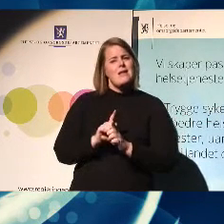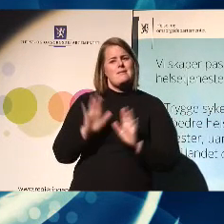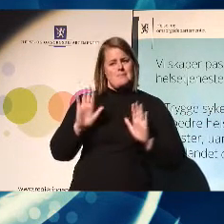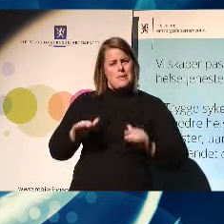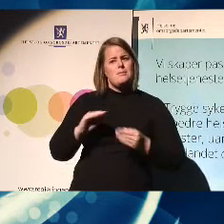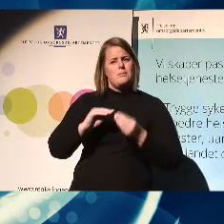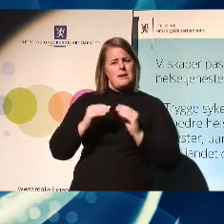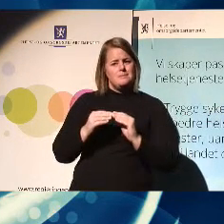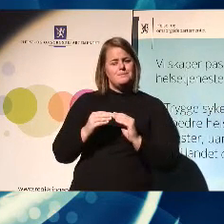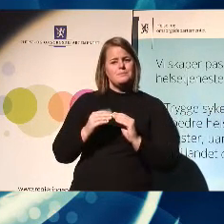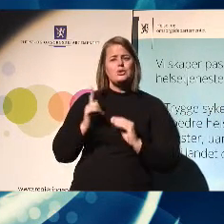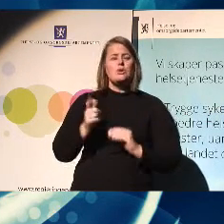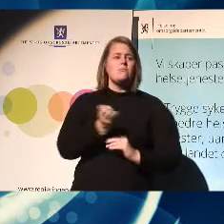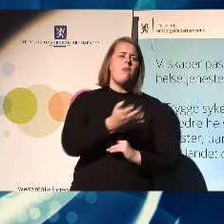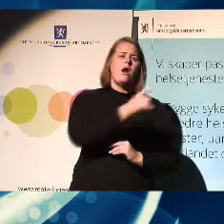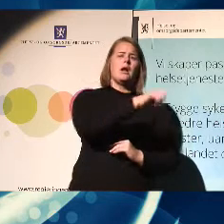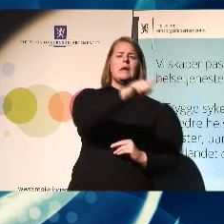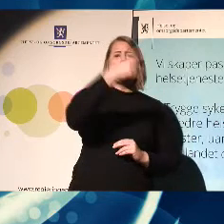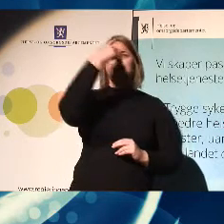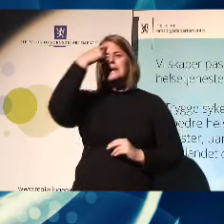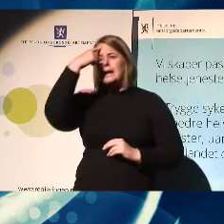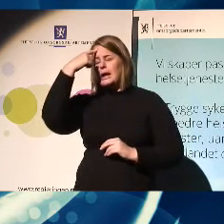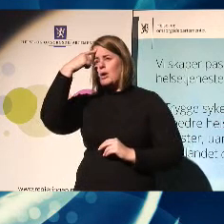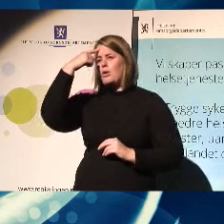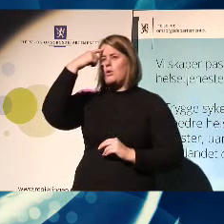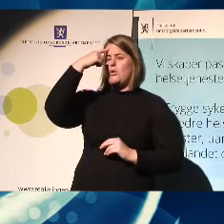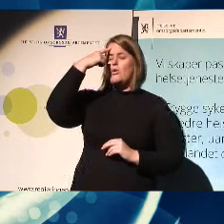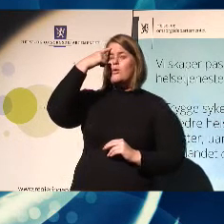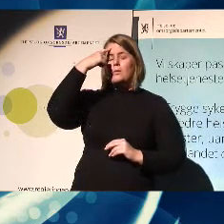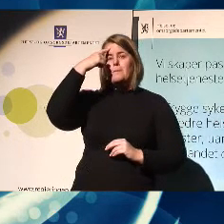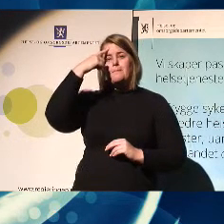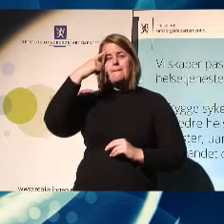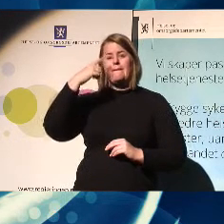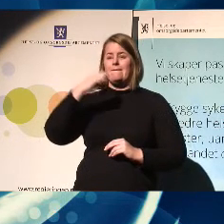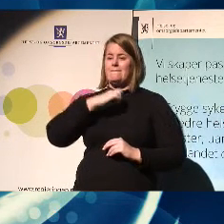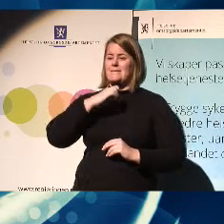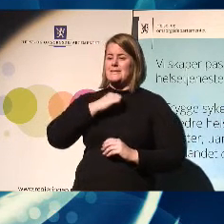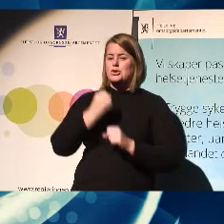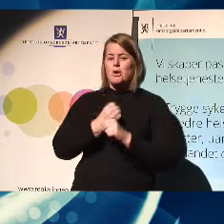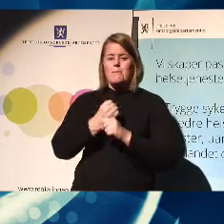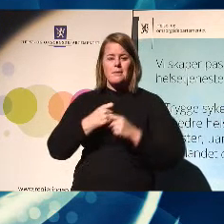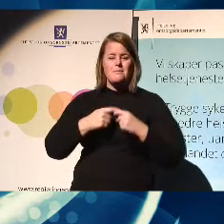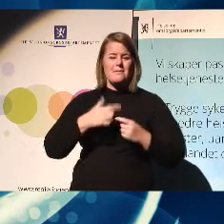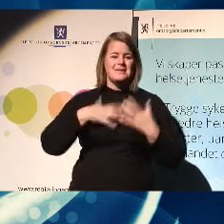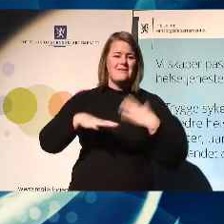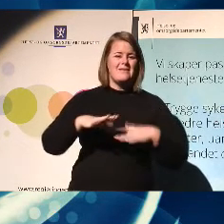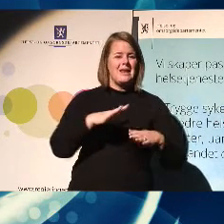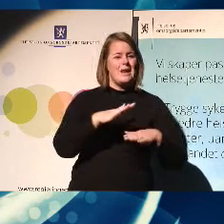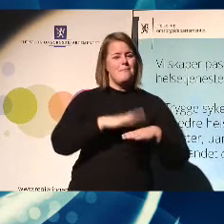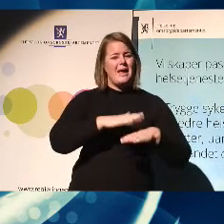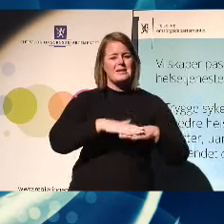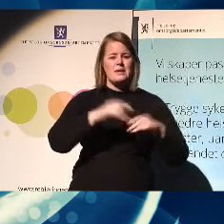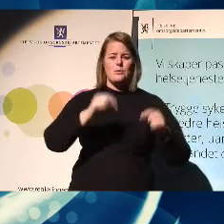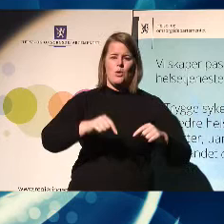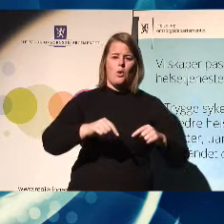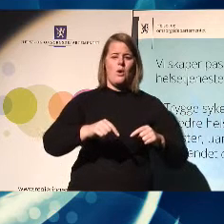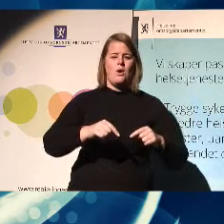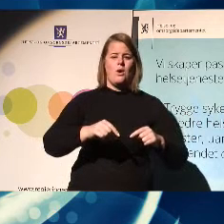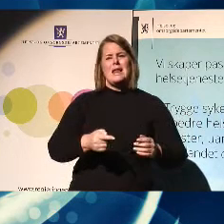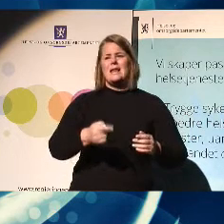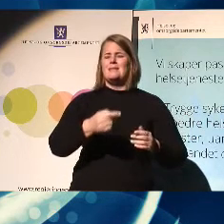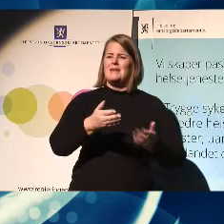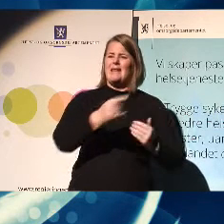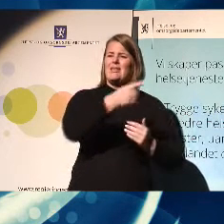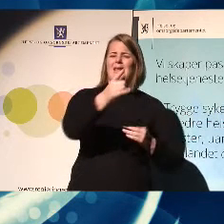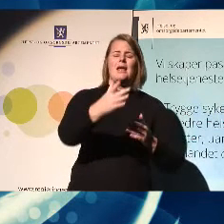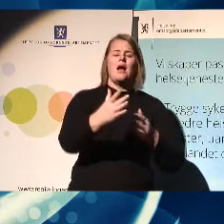som tror at det veldig lett å få aksept og forståelse for å jobbe med sivilberedskap nå på grunn av dette helhetlige risikobildet, men